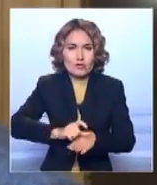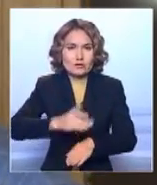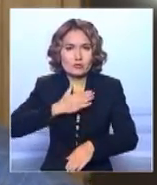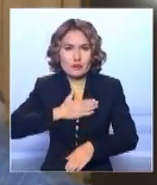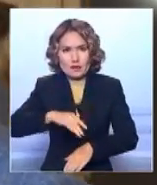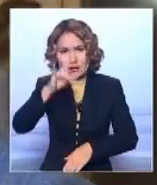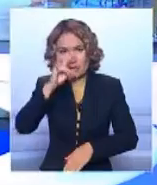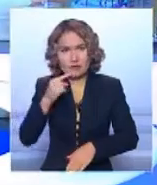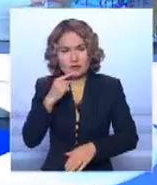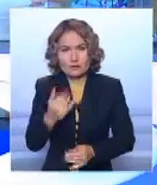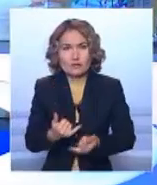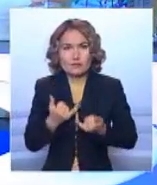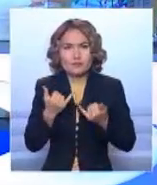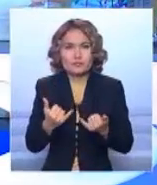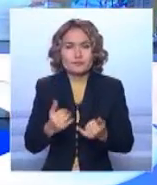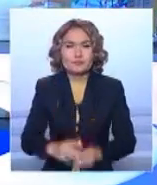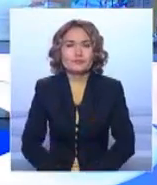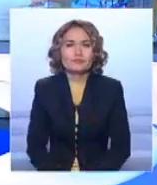табысы.